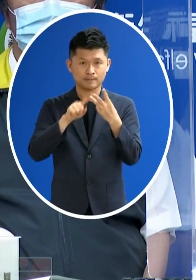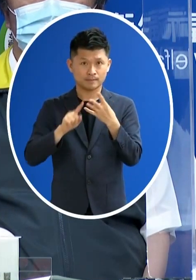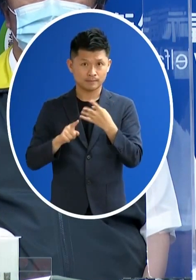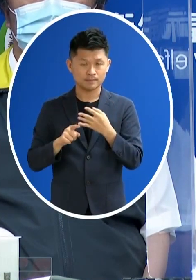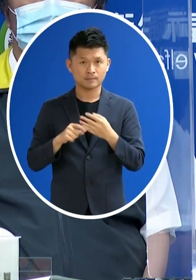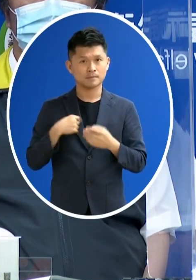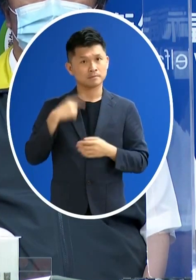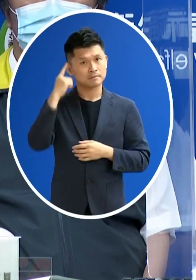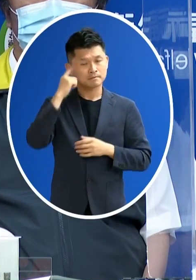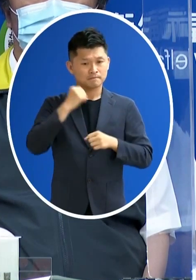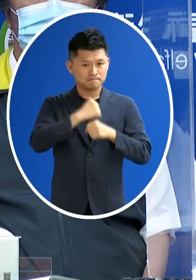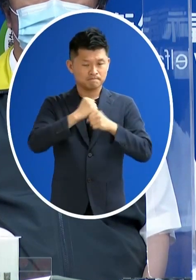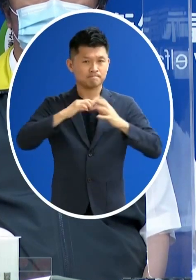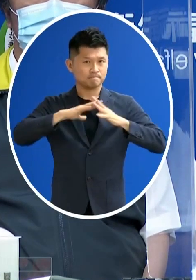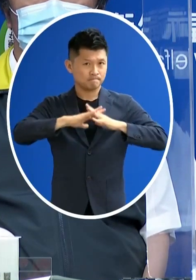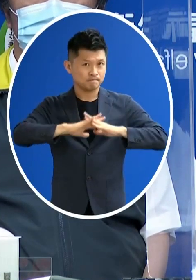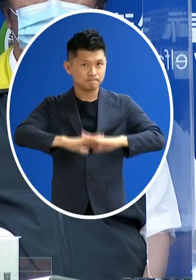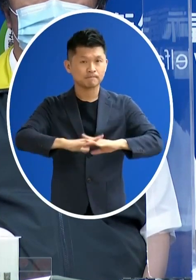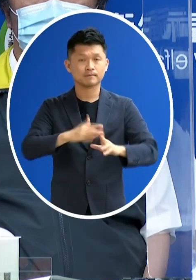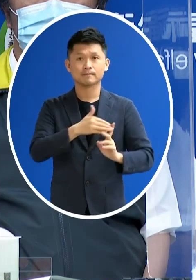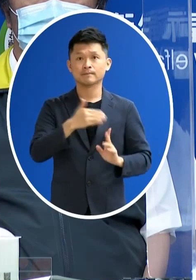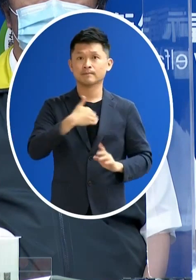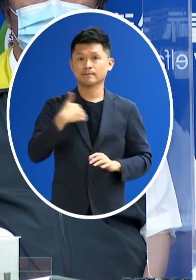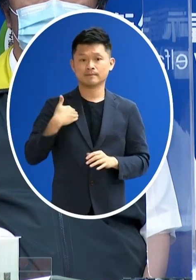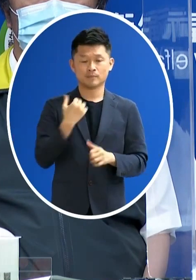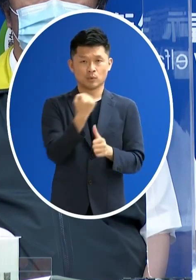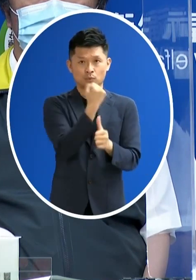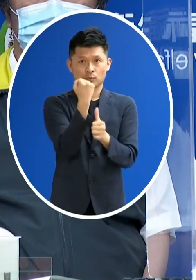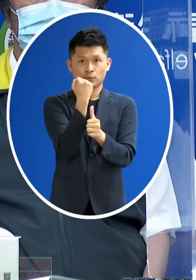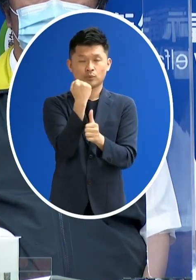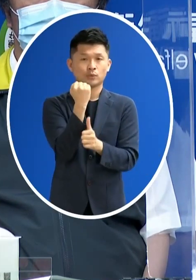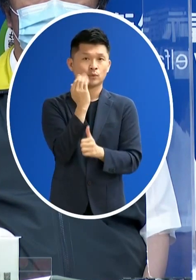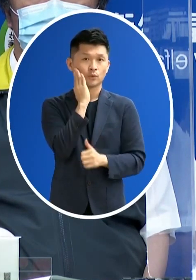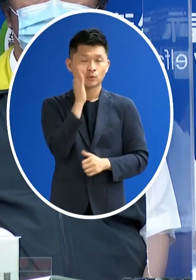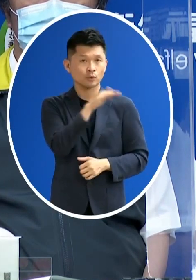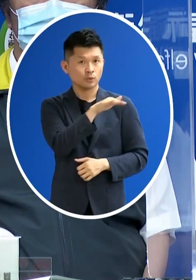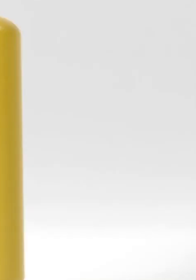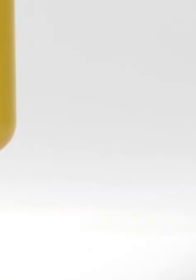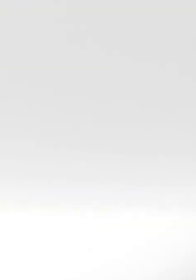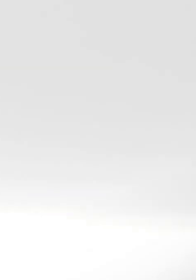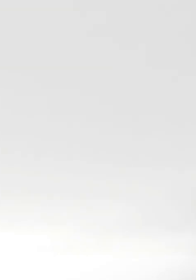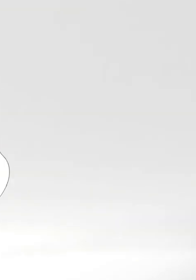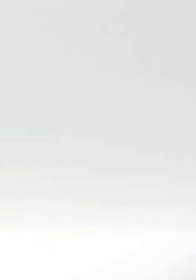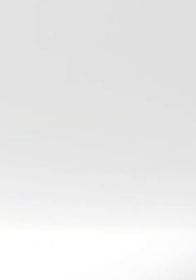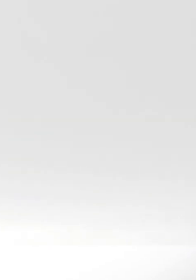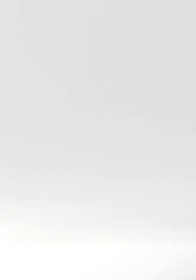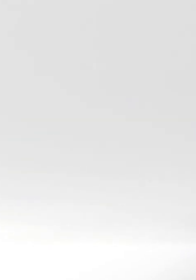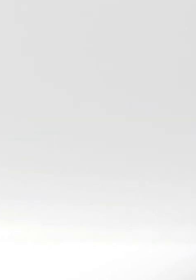越稳健，那可以把它控制下来，应该是可以期待的。